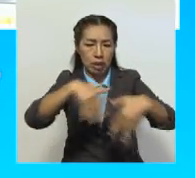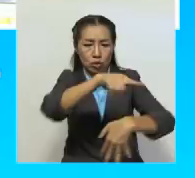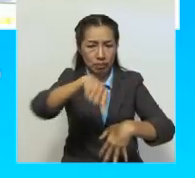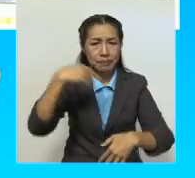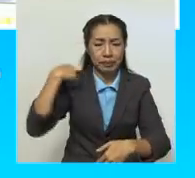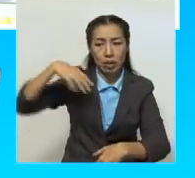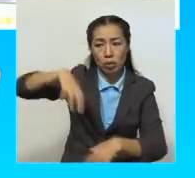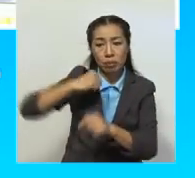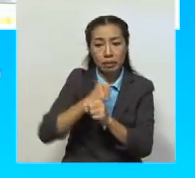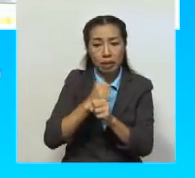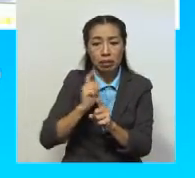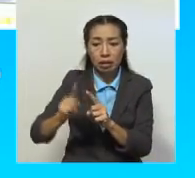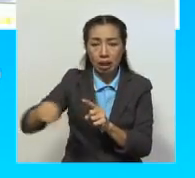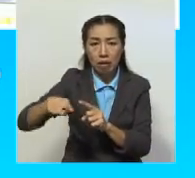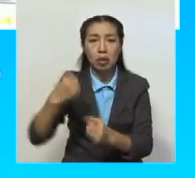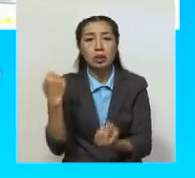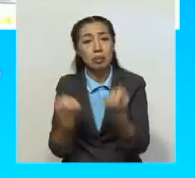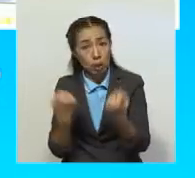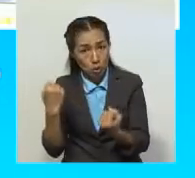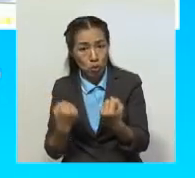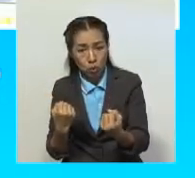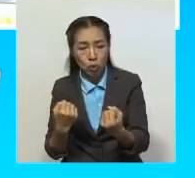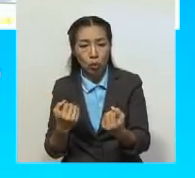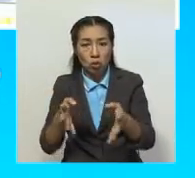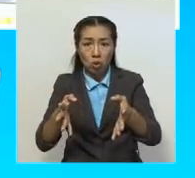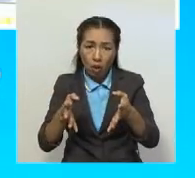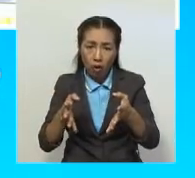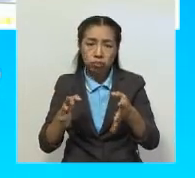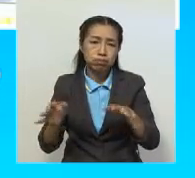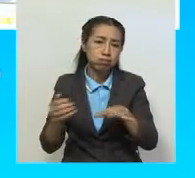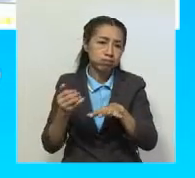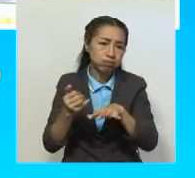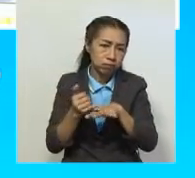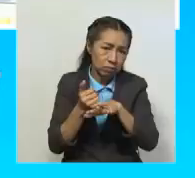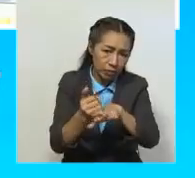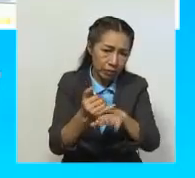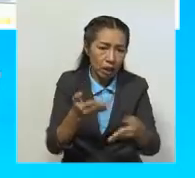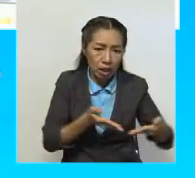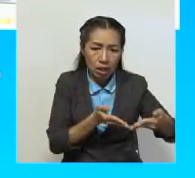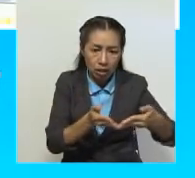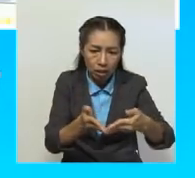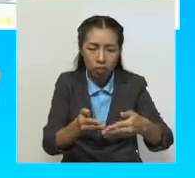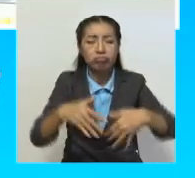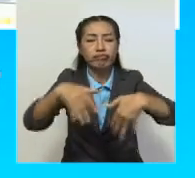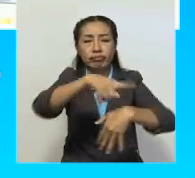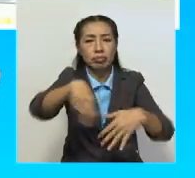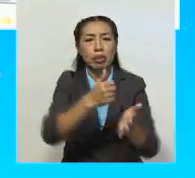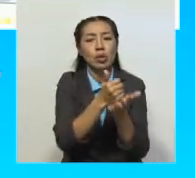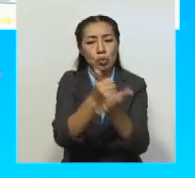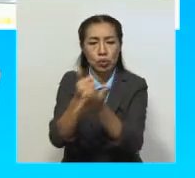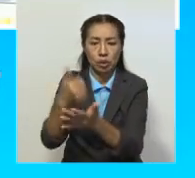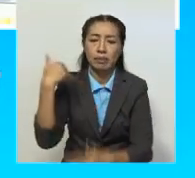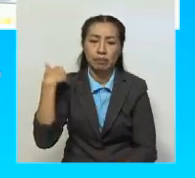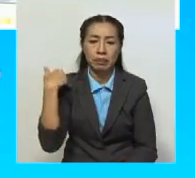างๆก็เอาในเรื่องของทั้งรถยนต์นะฮะรถยกสูงเรือนะครับเอาเข้าไปช่วยเหลือพี่น้องประชาชนน